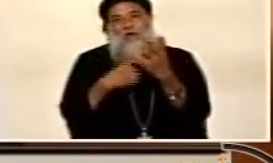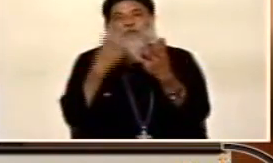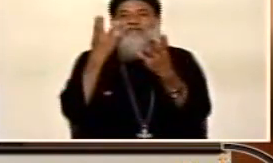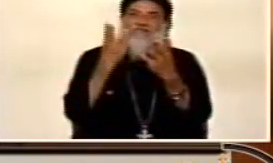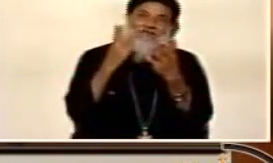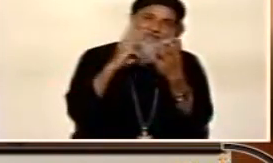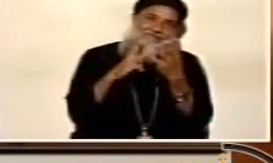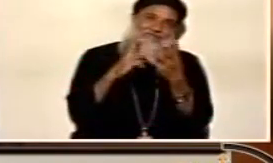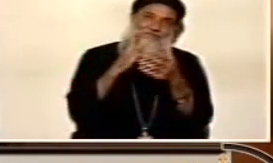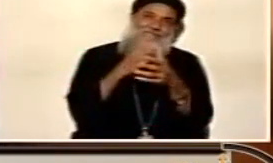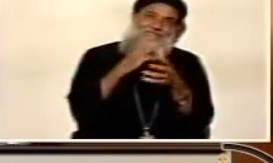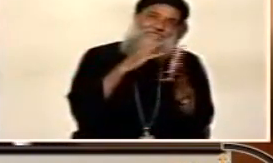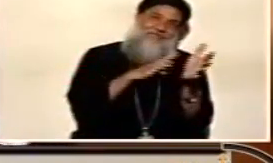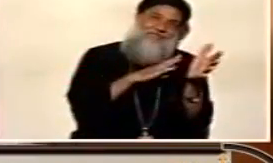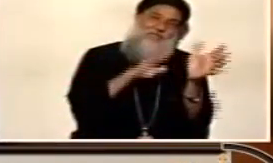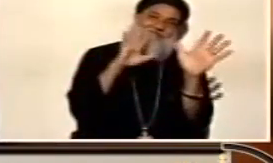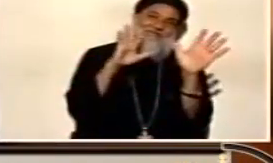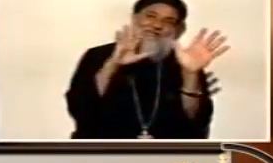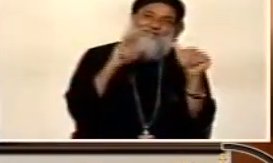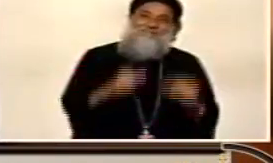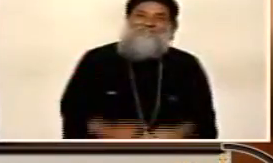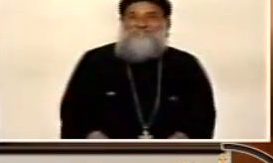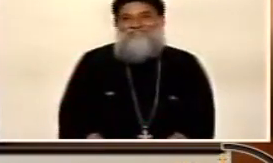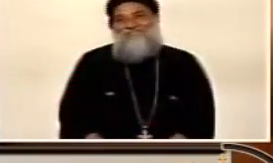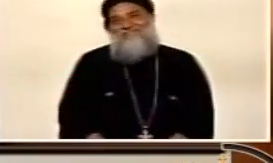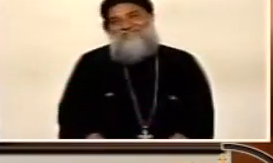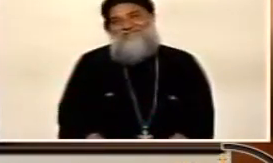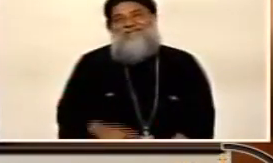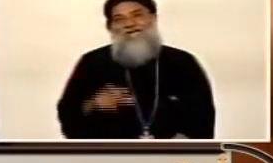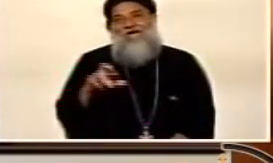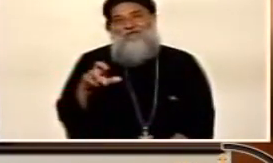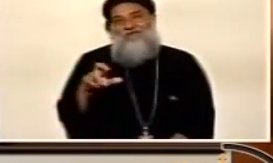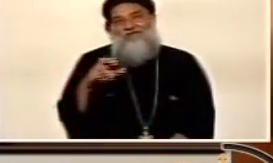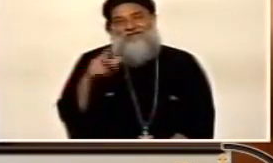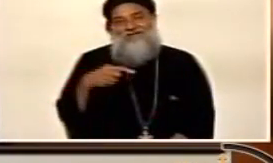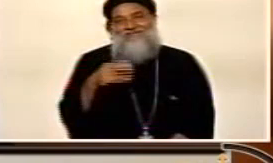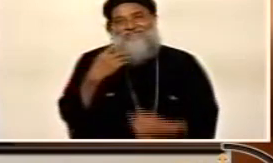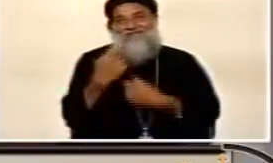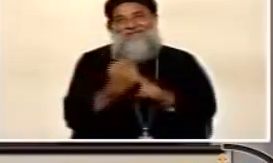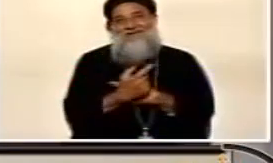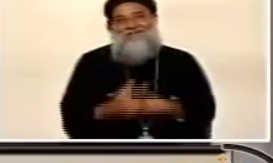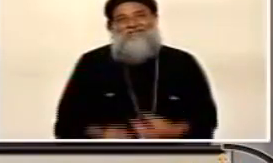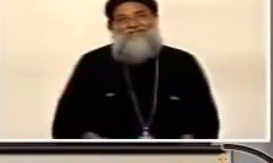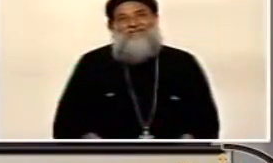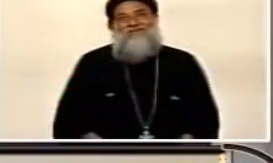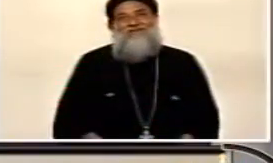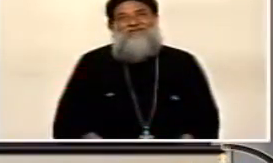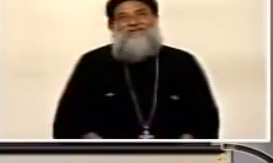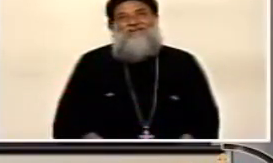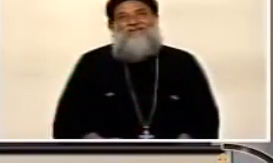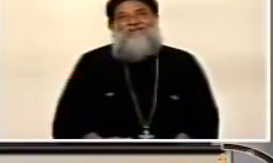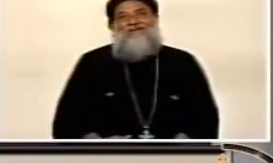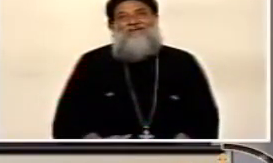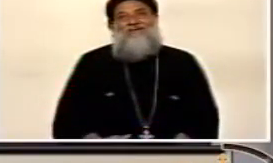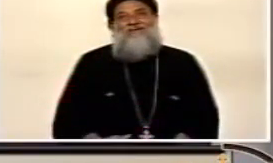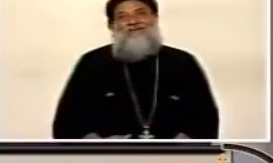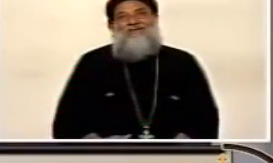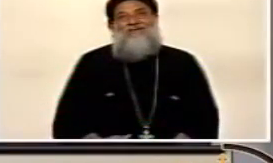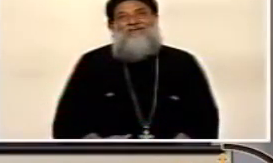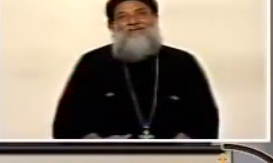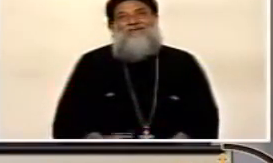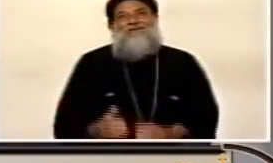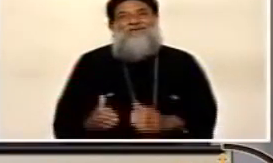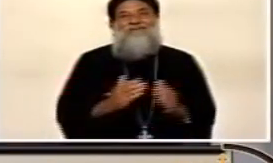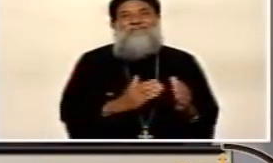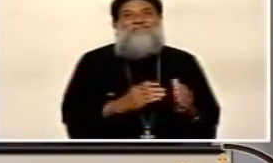في الرابع، والرابع في الخامس. تعيش وتعلم نسائل. تعيش، ربنا يخليك. ننتقل